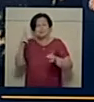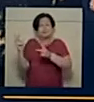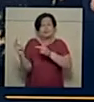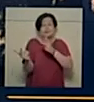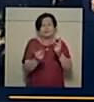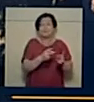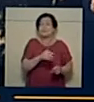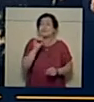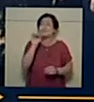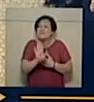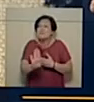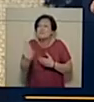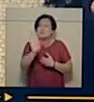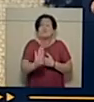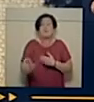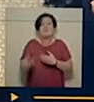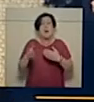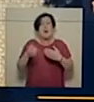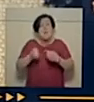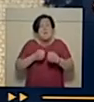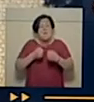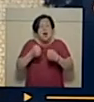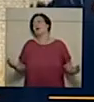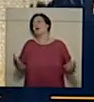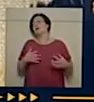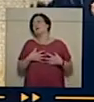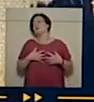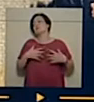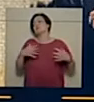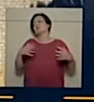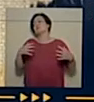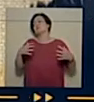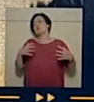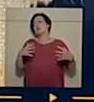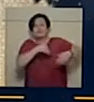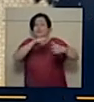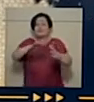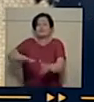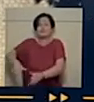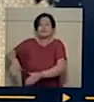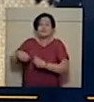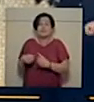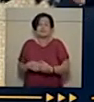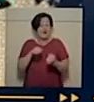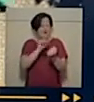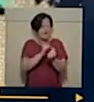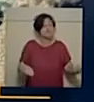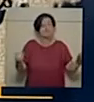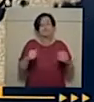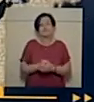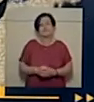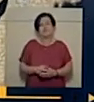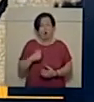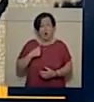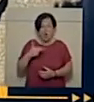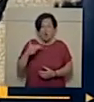ξανααδειάζει. Φεύγουν πάρα πολλοί μόνιμοι, έρχονται μόνο 3 από το ορολόγιο πρόγραμμα και θα έχουμε πάλι κάποια προβλήματα όσο αφορά